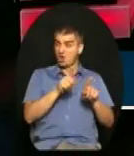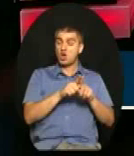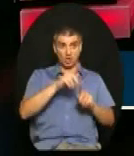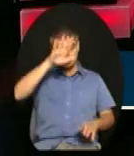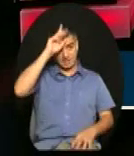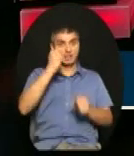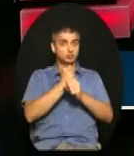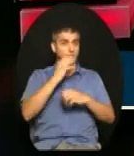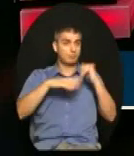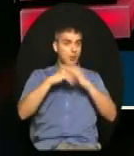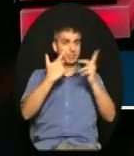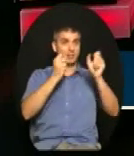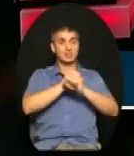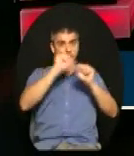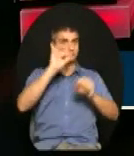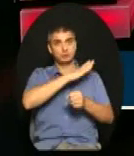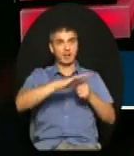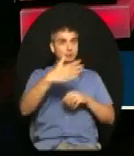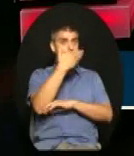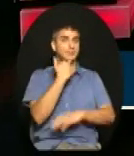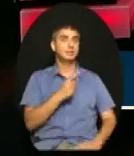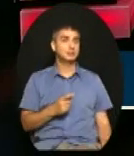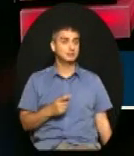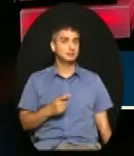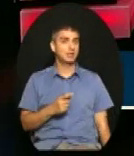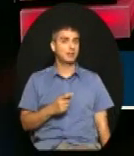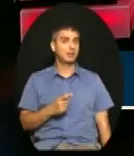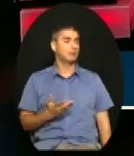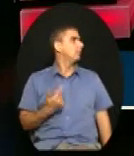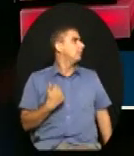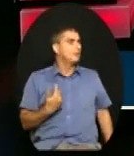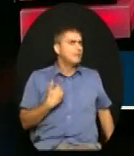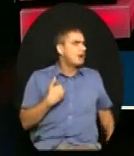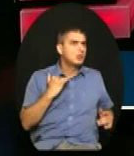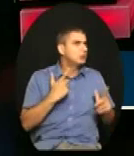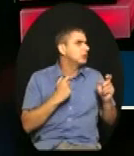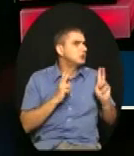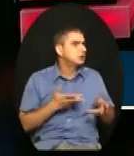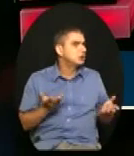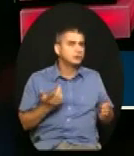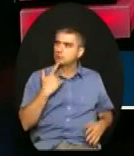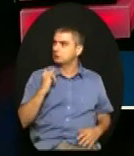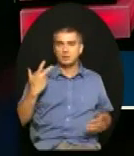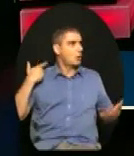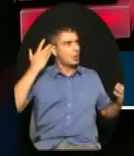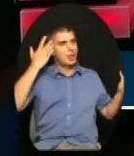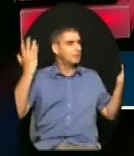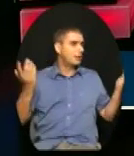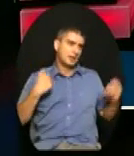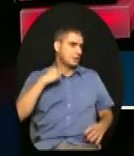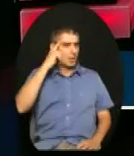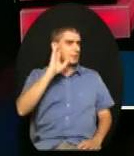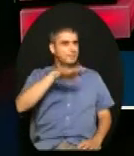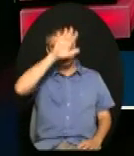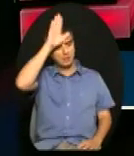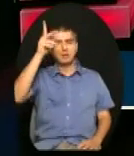מנת להשמיד במדינת ישראל, כן? ולנו איזה נשק יש? איזה? לא יודע. אני גם לא יודע מה